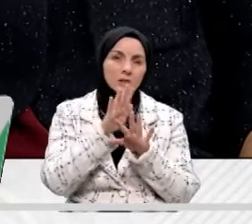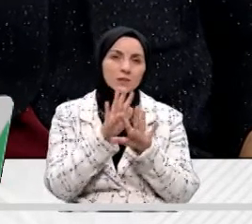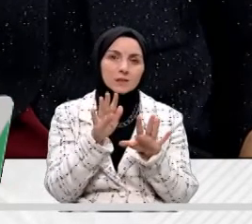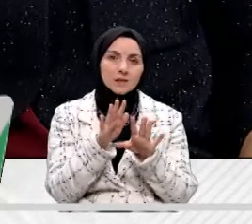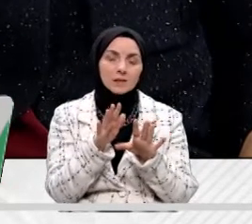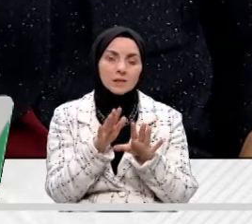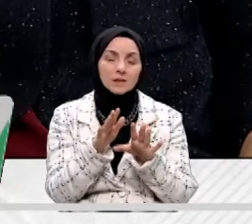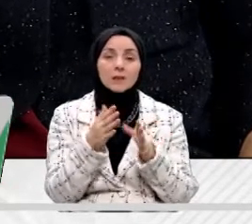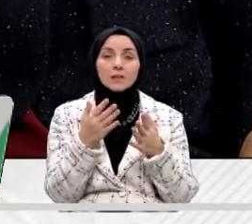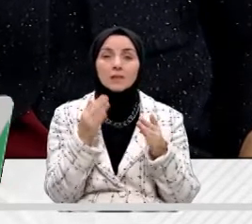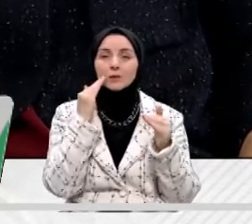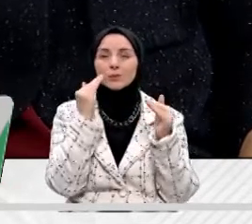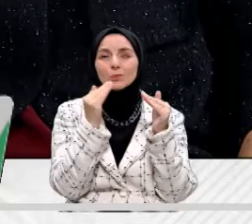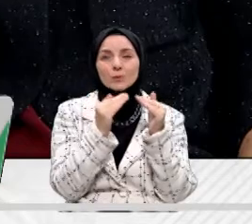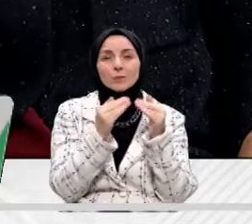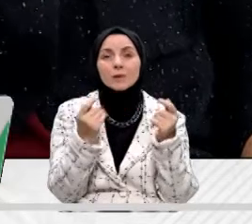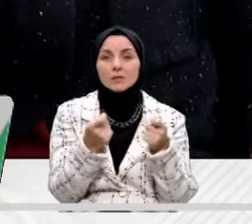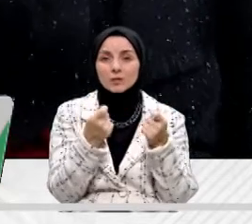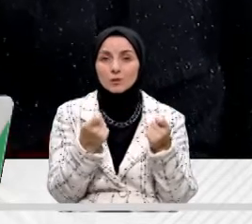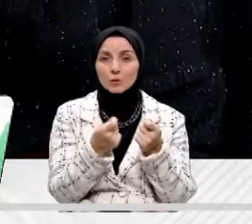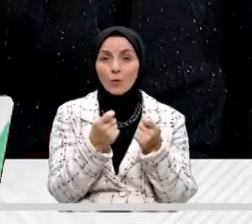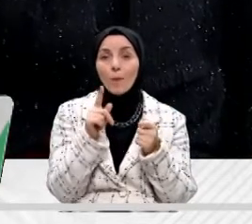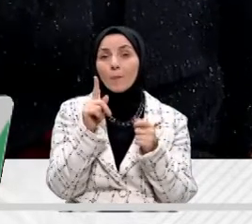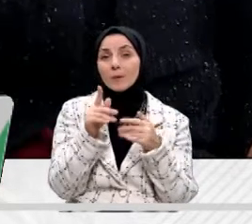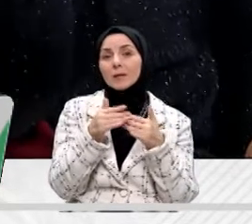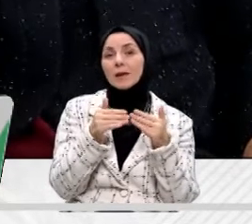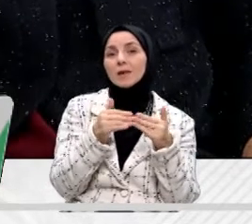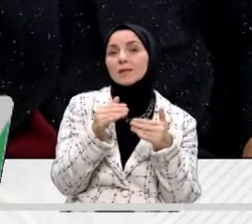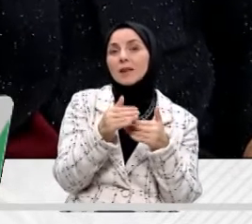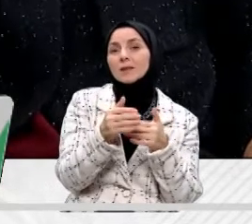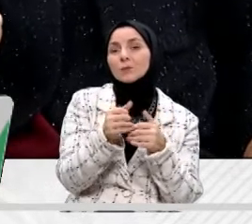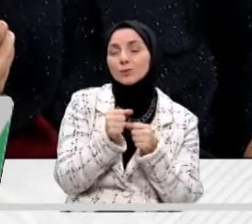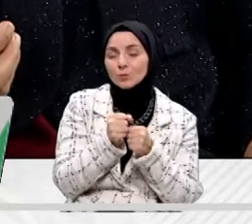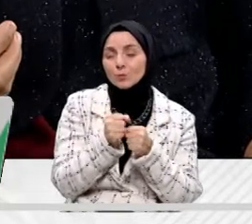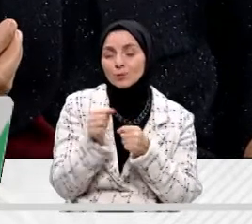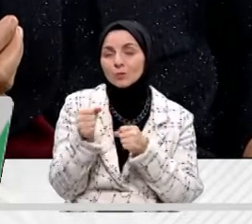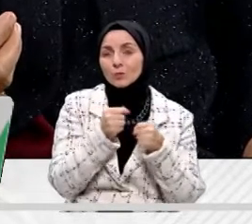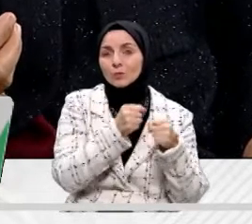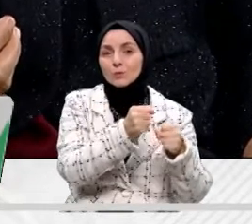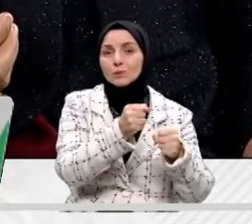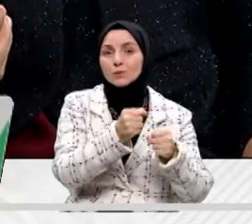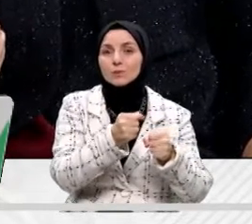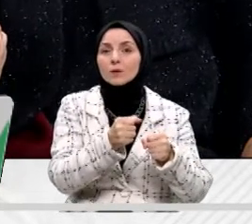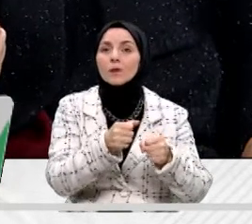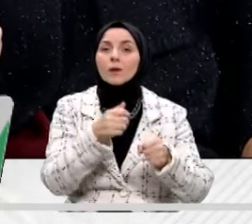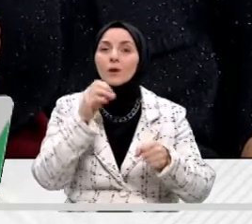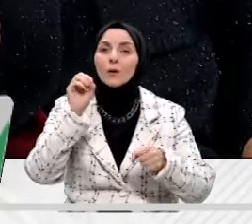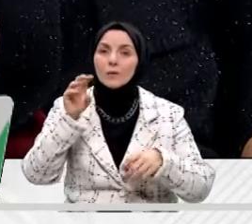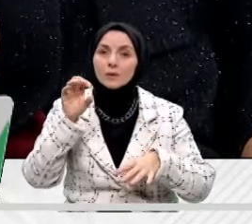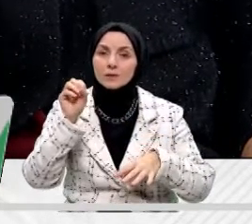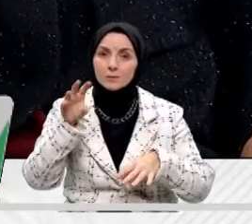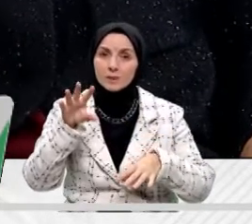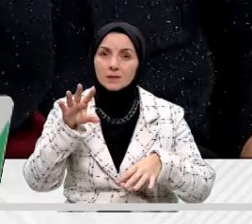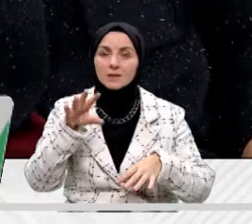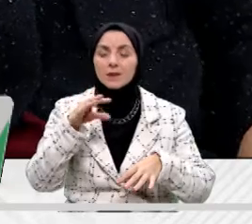Henüz daha uyum problemi var yani biri elimden tutsun götürsün öğretmeni rica etsin Burada da öğretmenleri çok